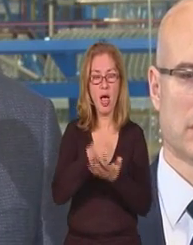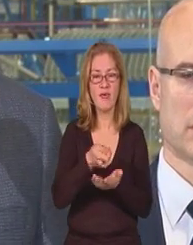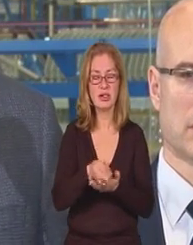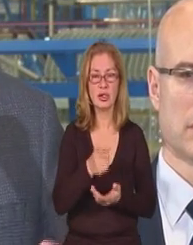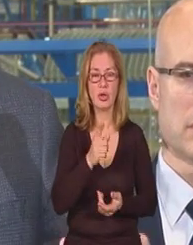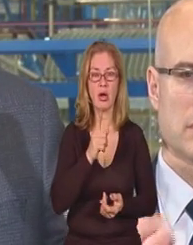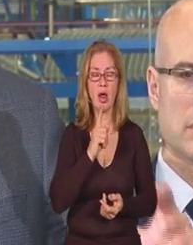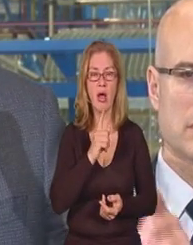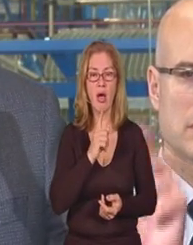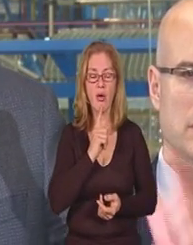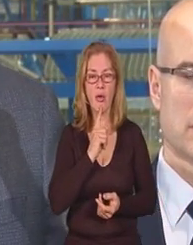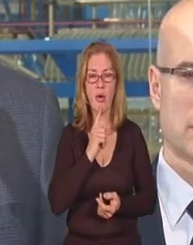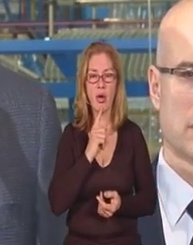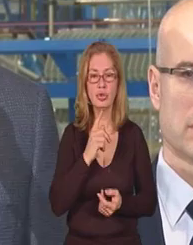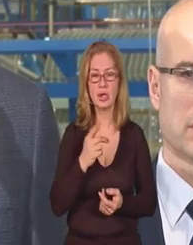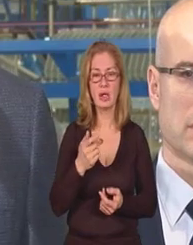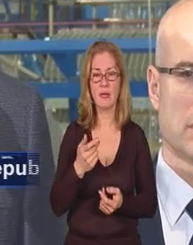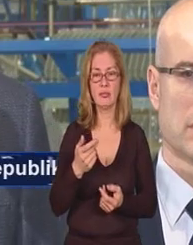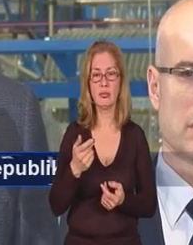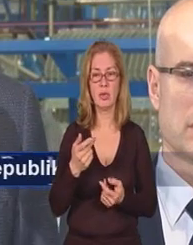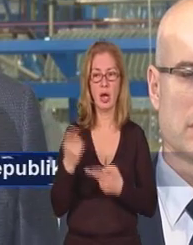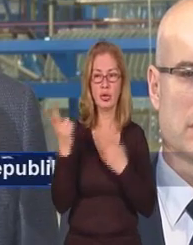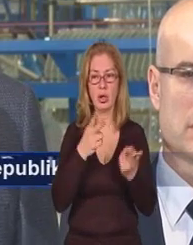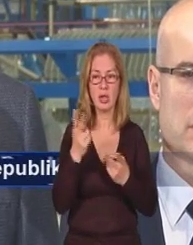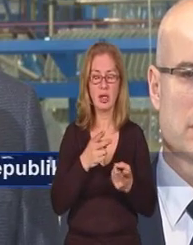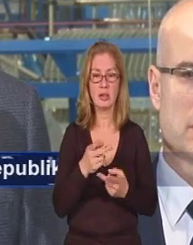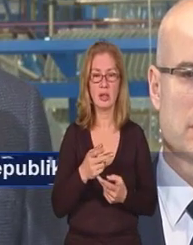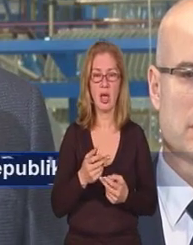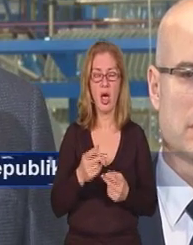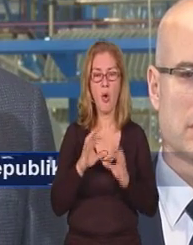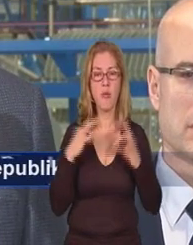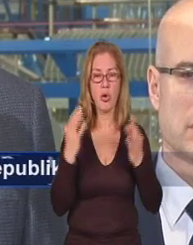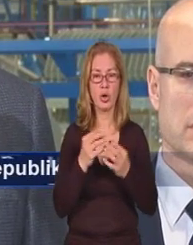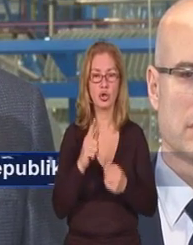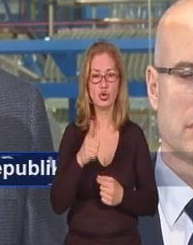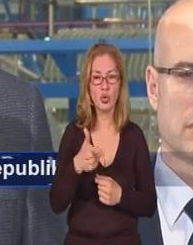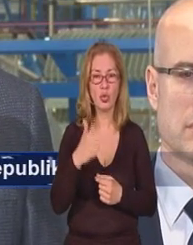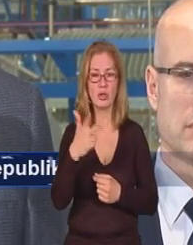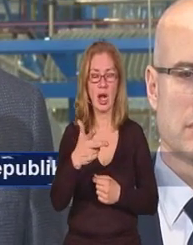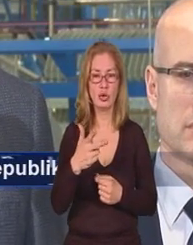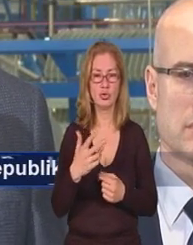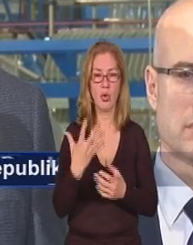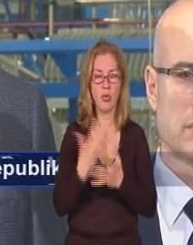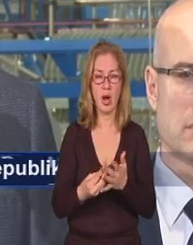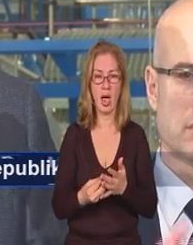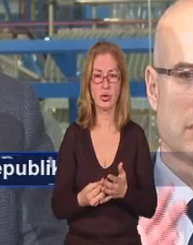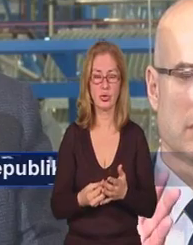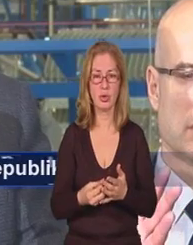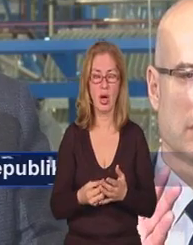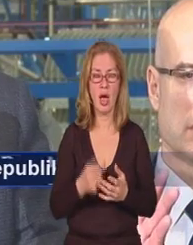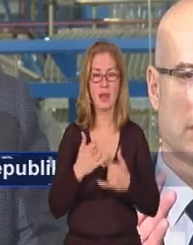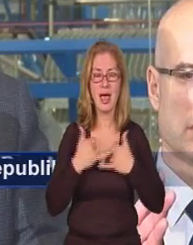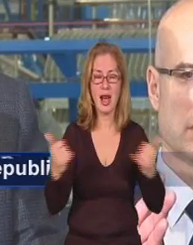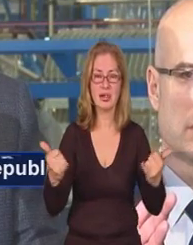deca uglavnom donose drugu i treću, negde i četvrtu platu u svoju porodicu. Cilj je da spustimo nezaposlenost, da istovremeno razvijamo